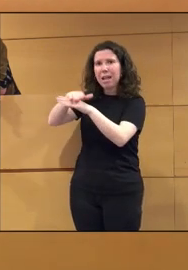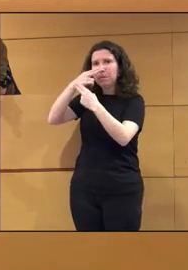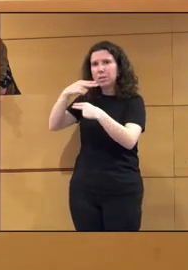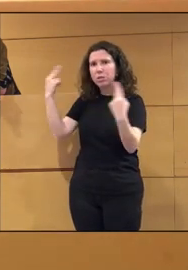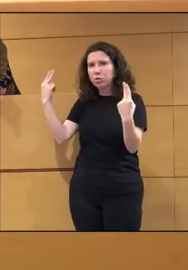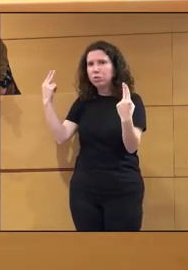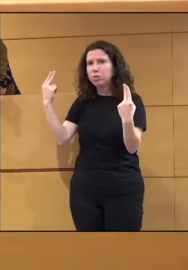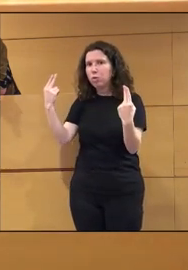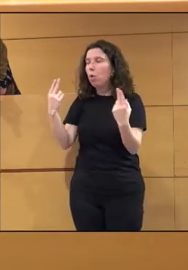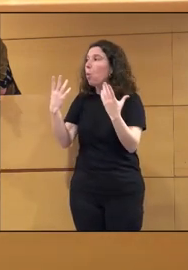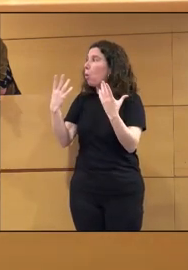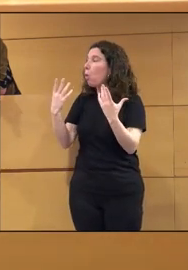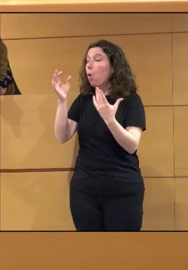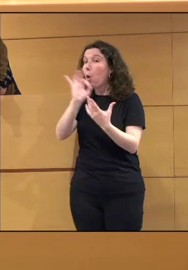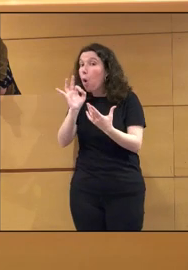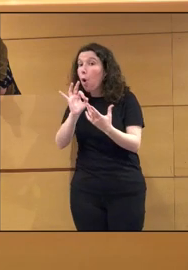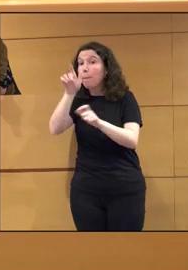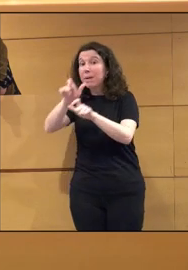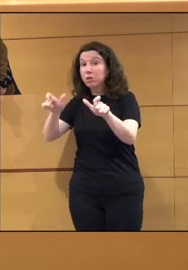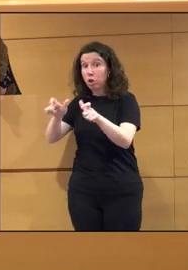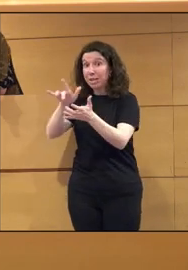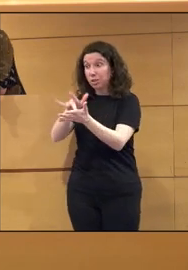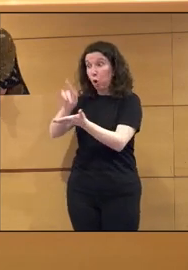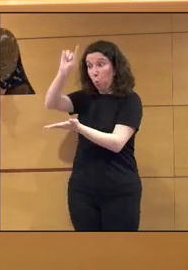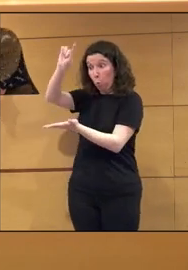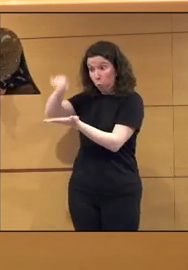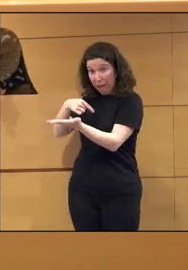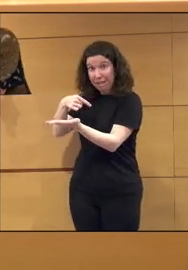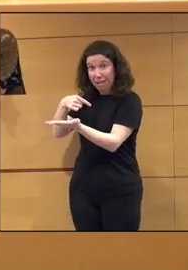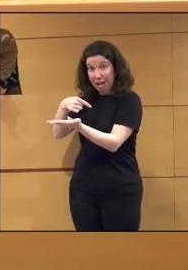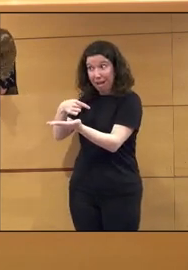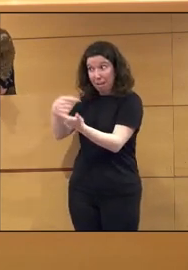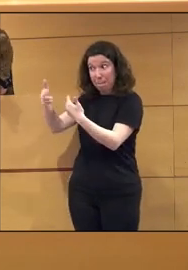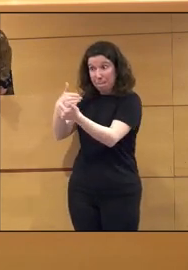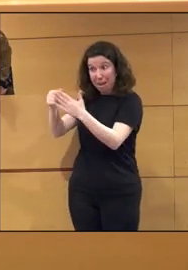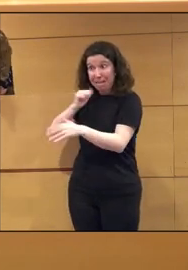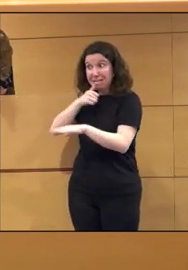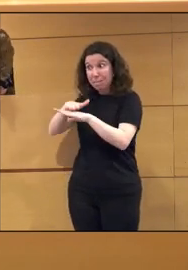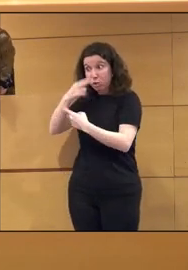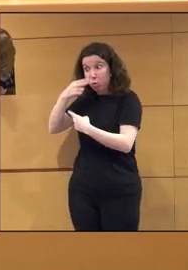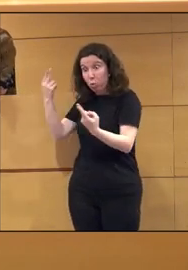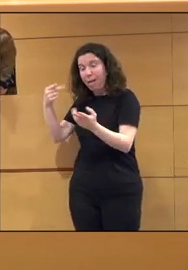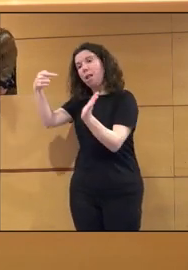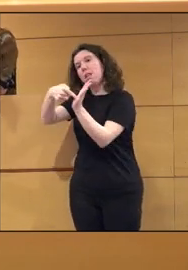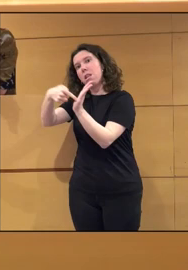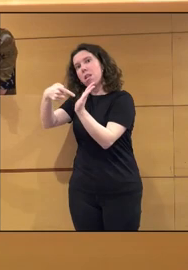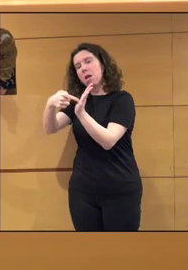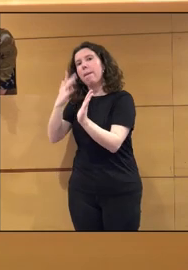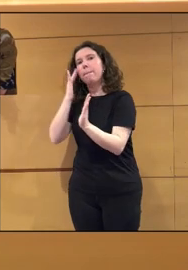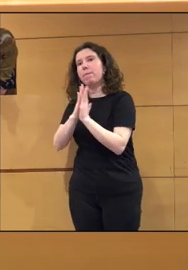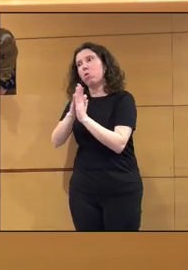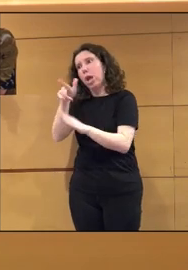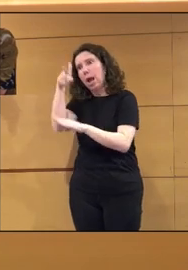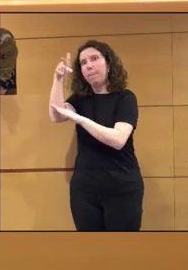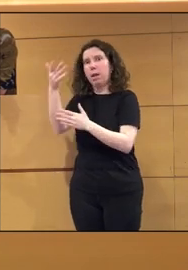O agent de l'administració, o gent contractada bueno, per l'administració, d'insistir, poseu la